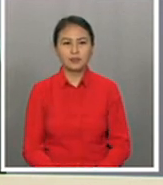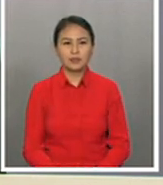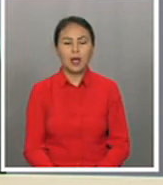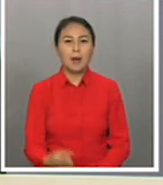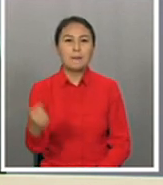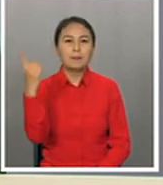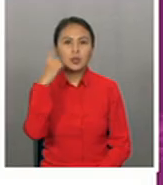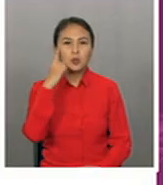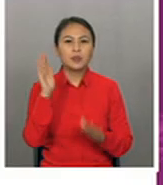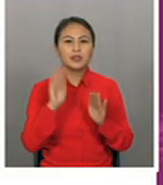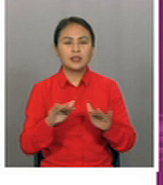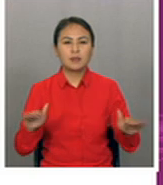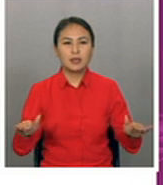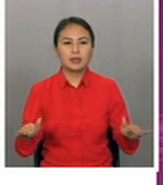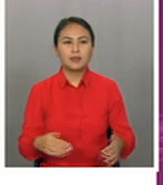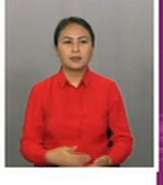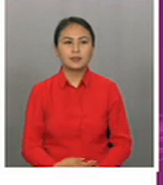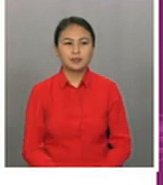Подумайте, ребята.